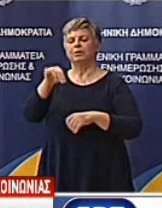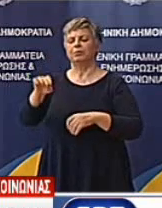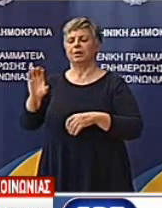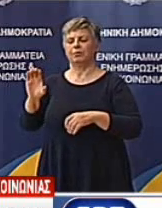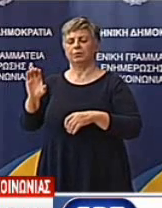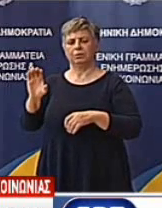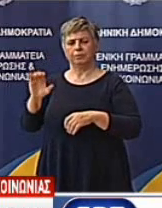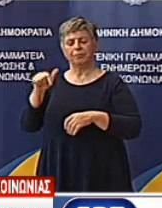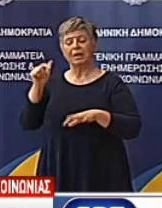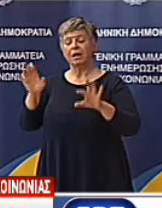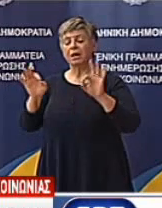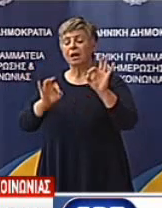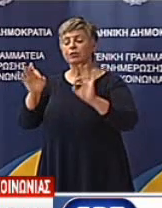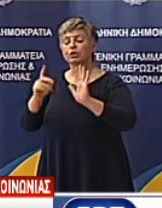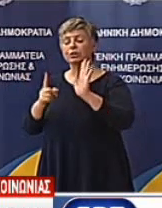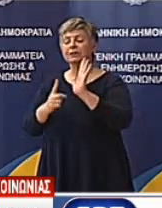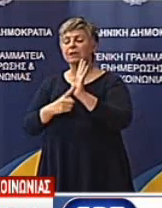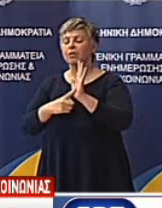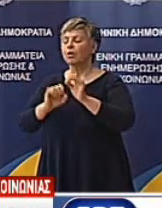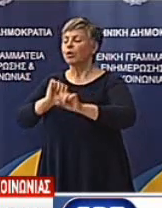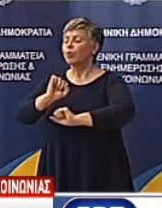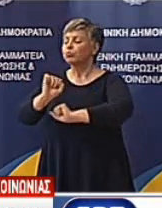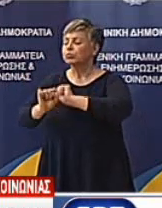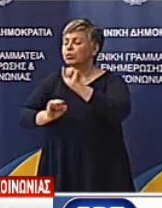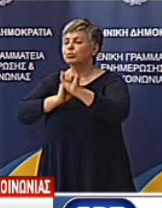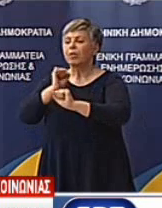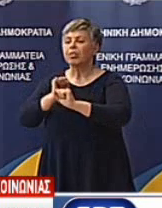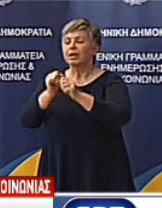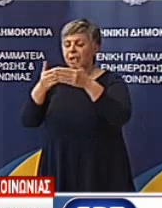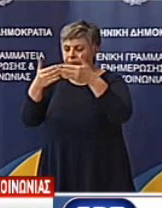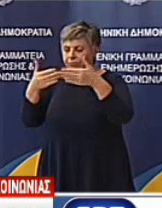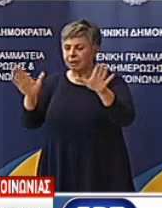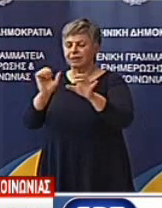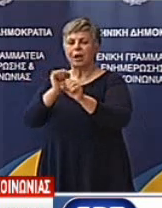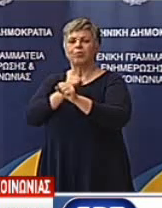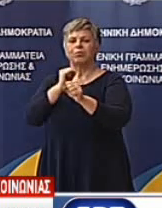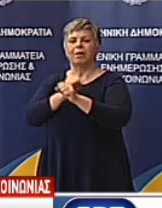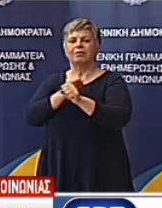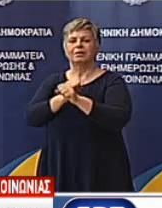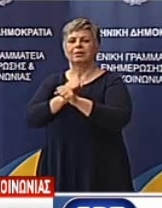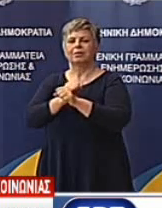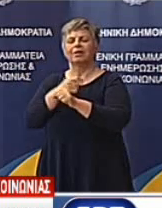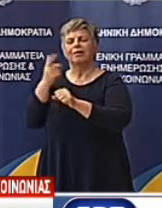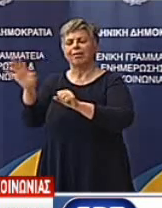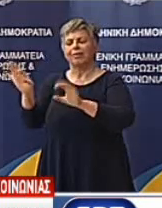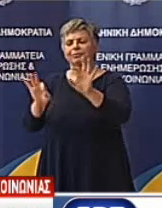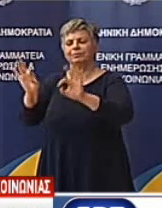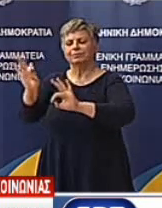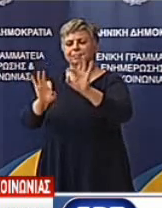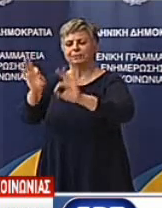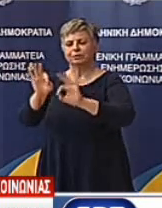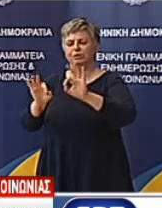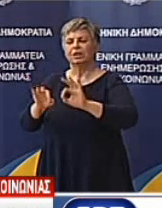για να εξασφαλίσει πολλές θέσεις εργασίας και όχι μόνο αυτό, αλλά και με όλα τα